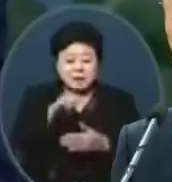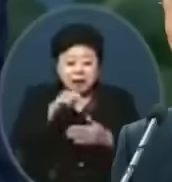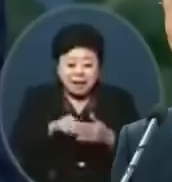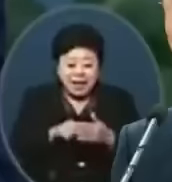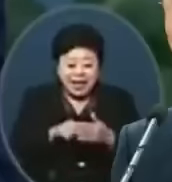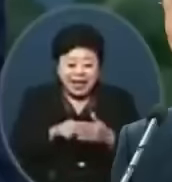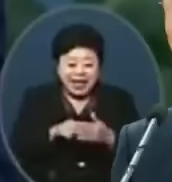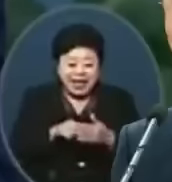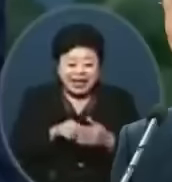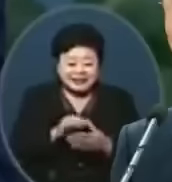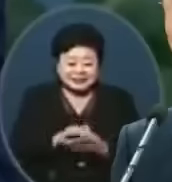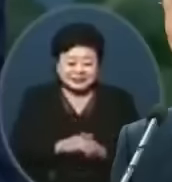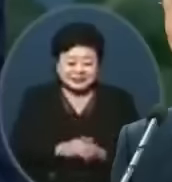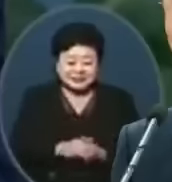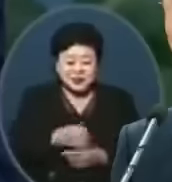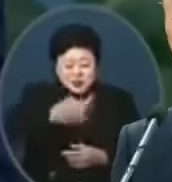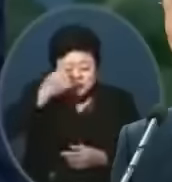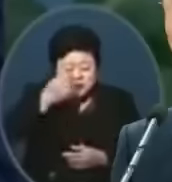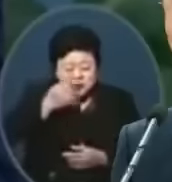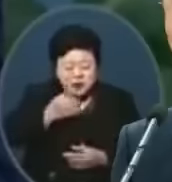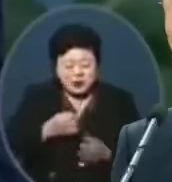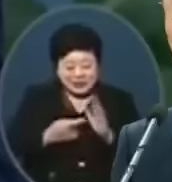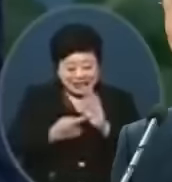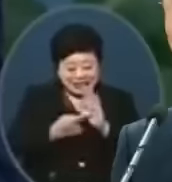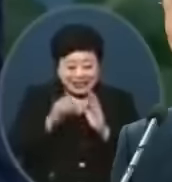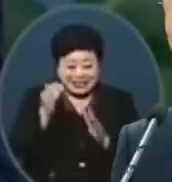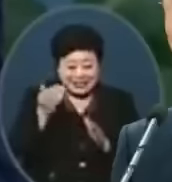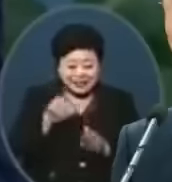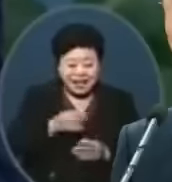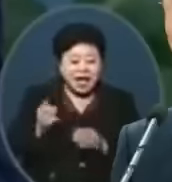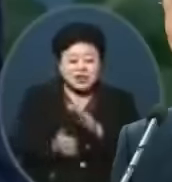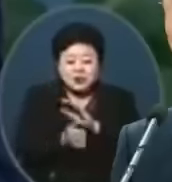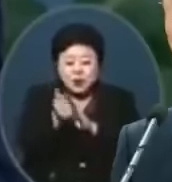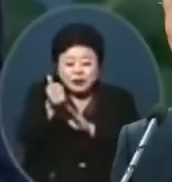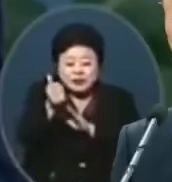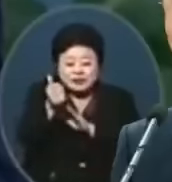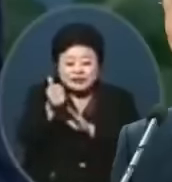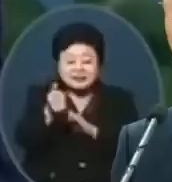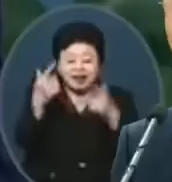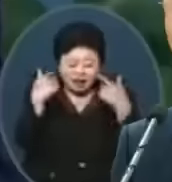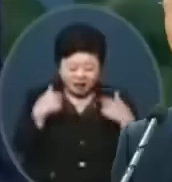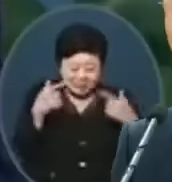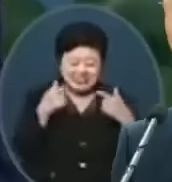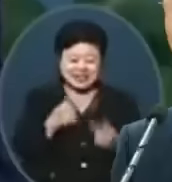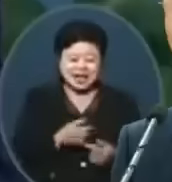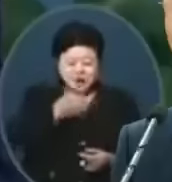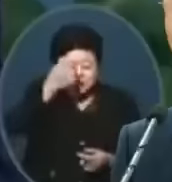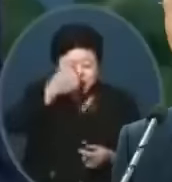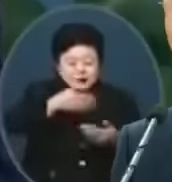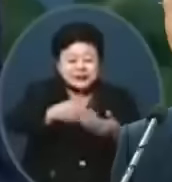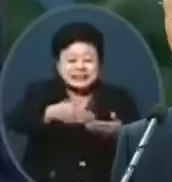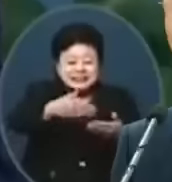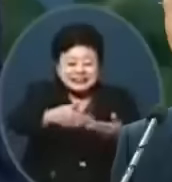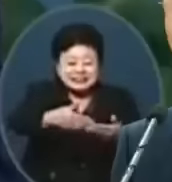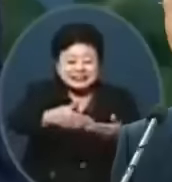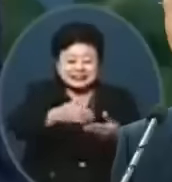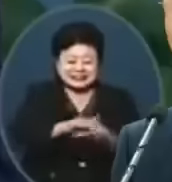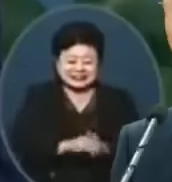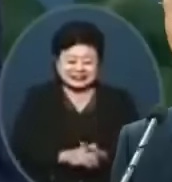마음속에 꿈으로 변하던데 소문은 언제나 꿈을 그리는